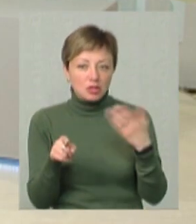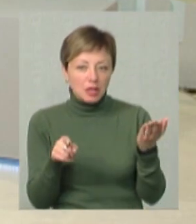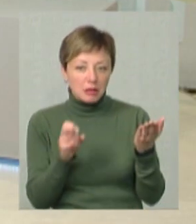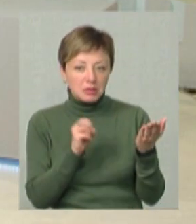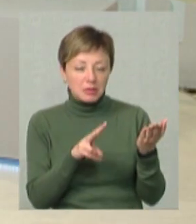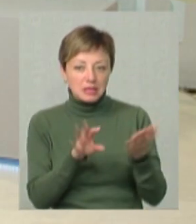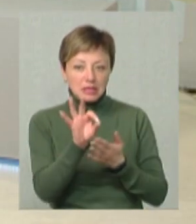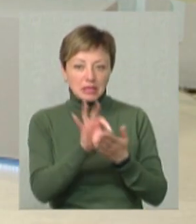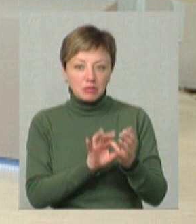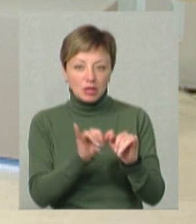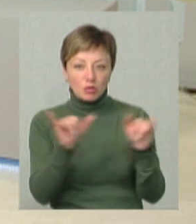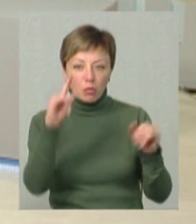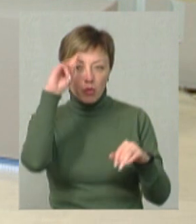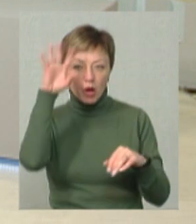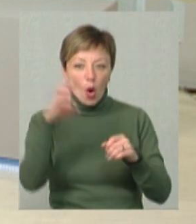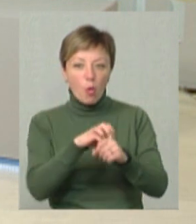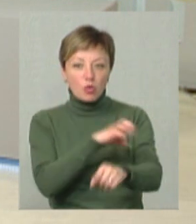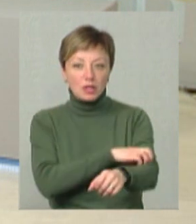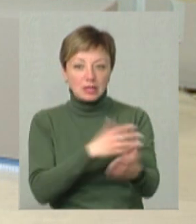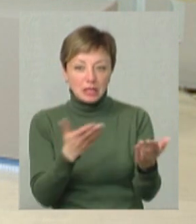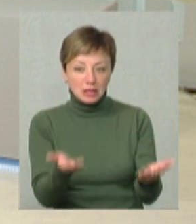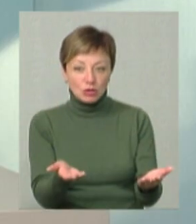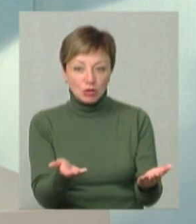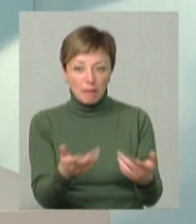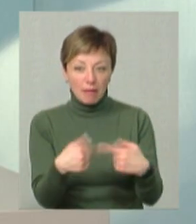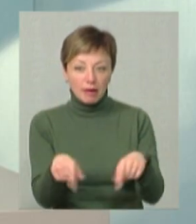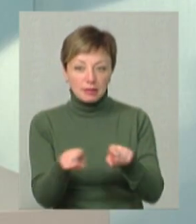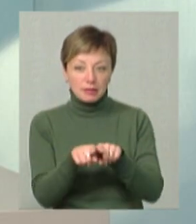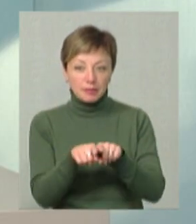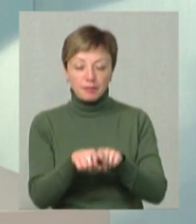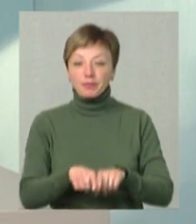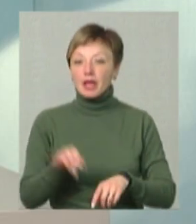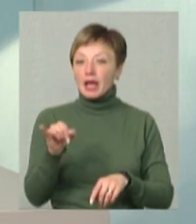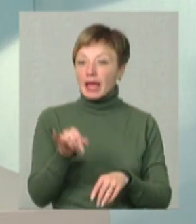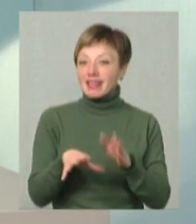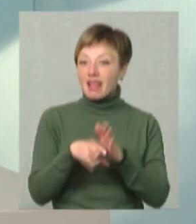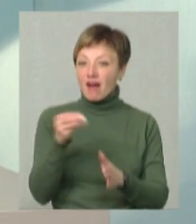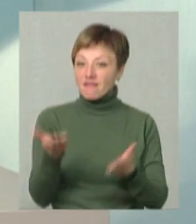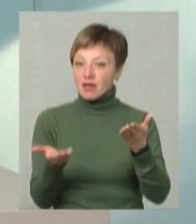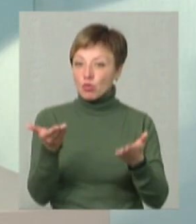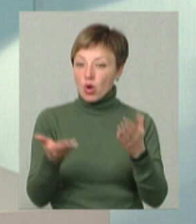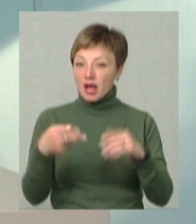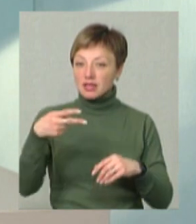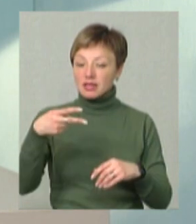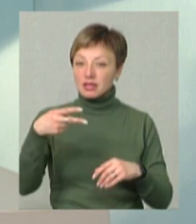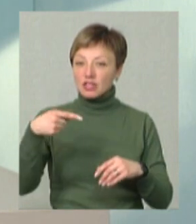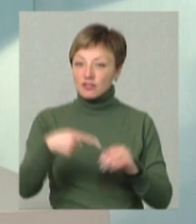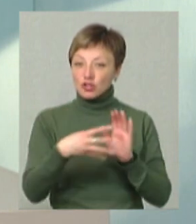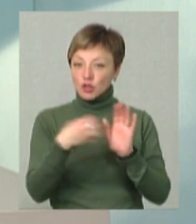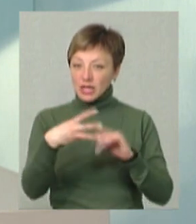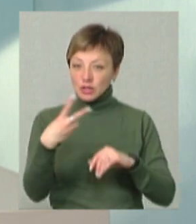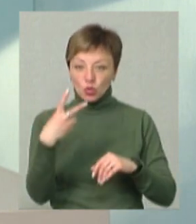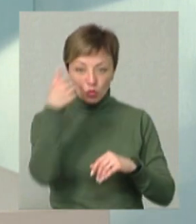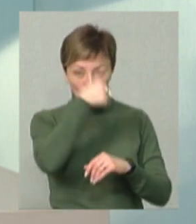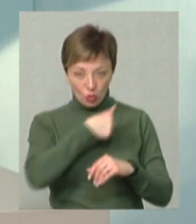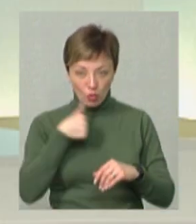небезпека. Стрімко наростала популярність комуністичної партії. І на виборах в 32-му році, а там